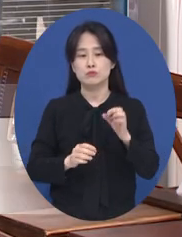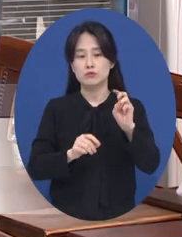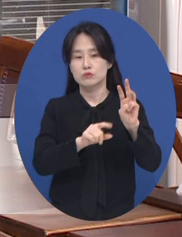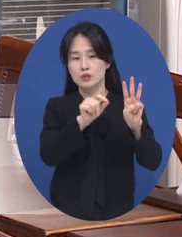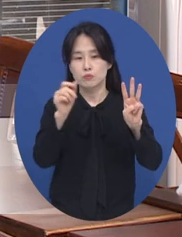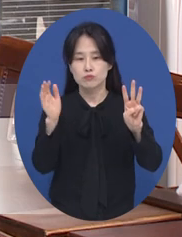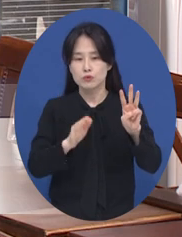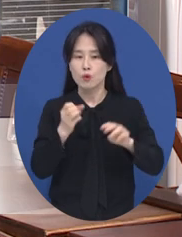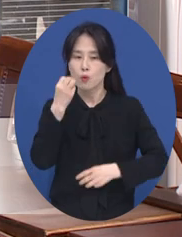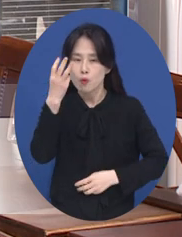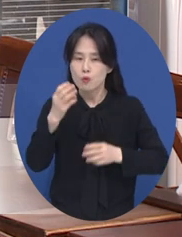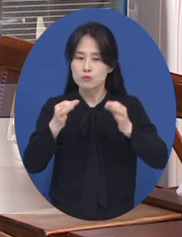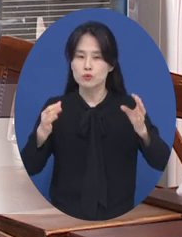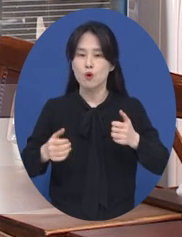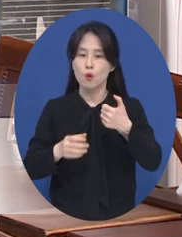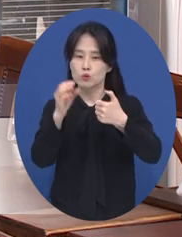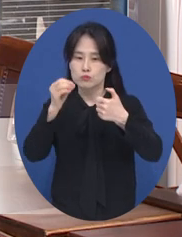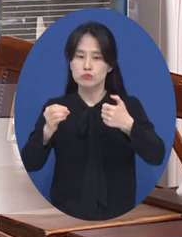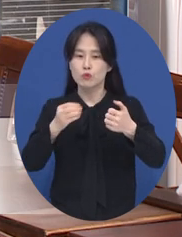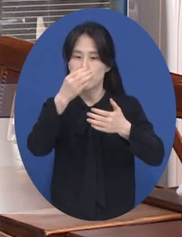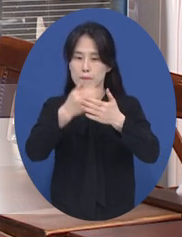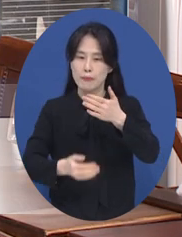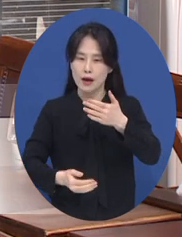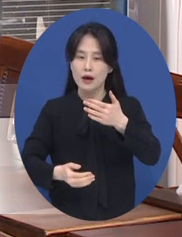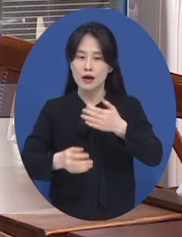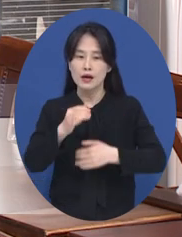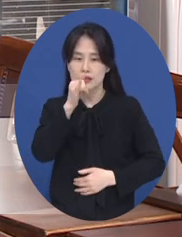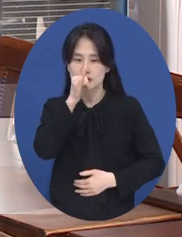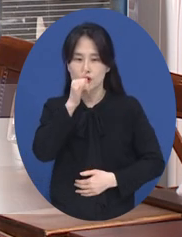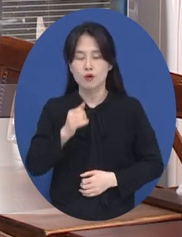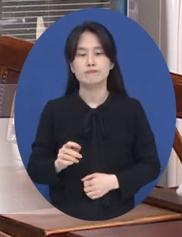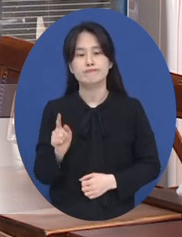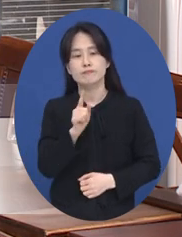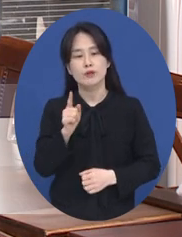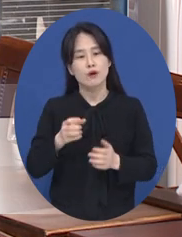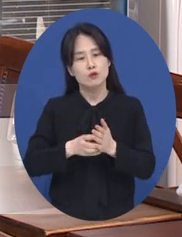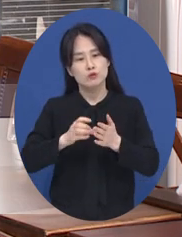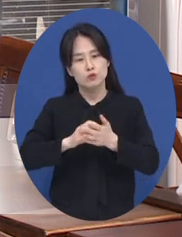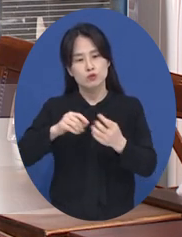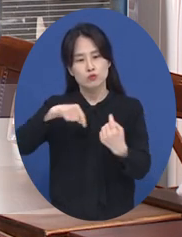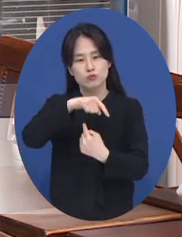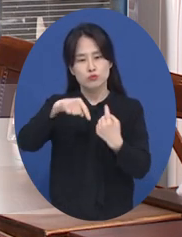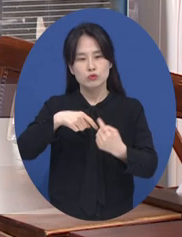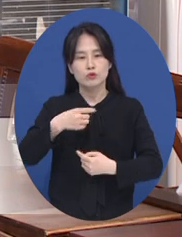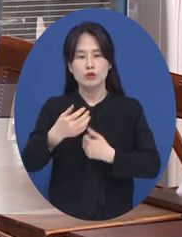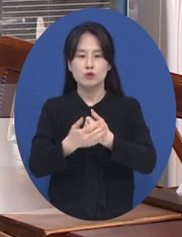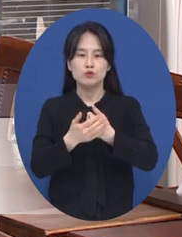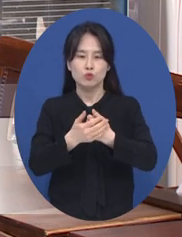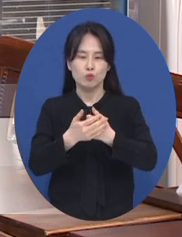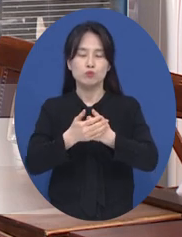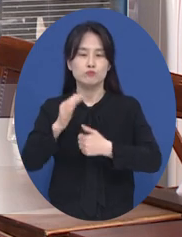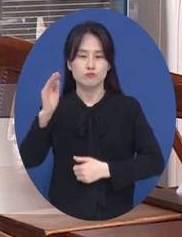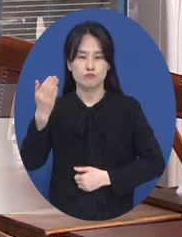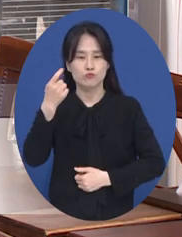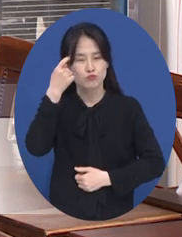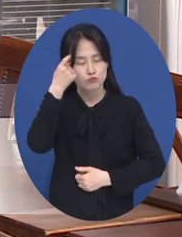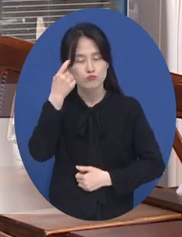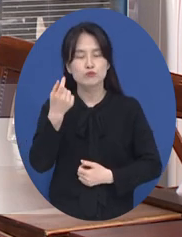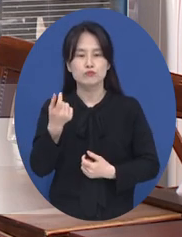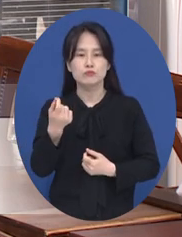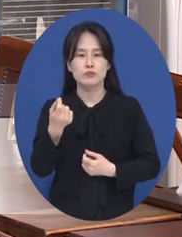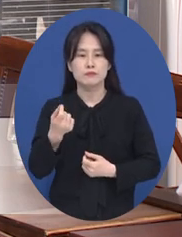참 월 부터 에서 아 3개월 정도 50% 정도는 감면해 준다고 하니까 그 어느 정도 경영 상에서